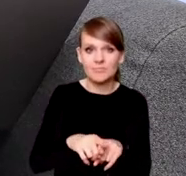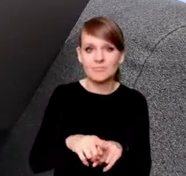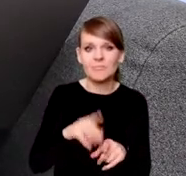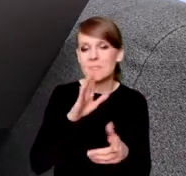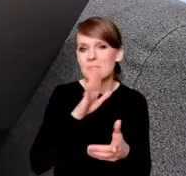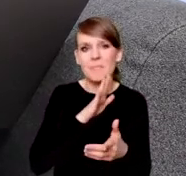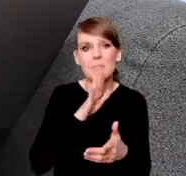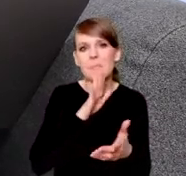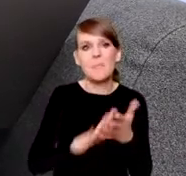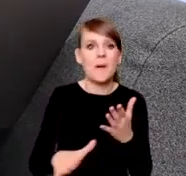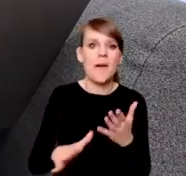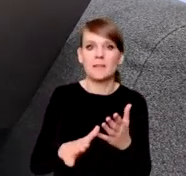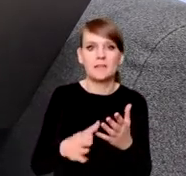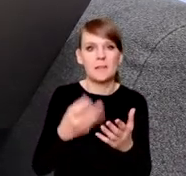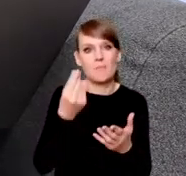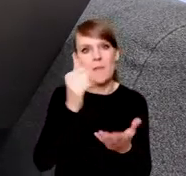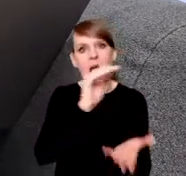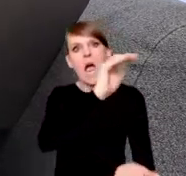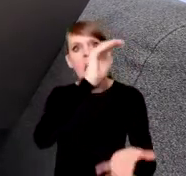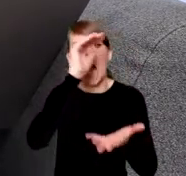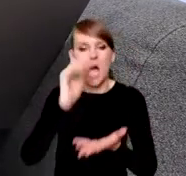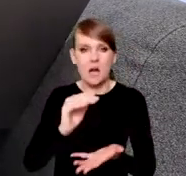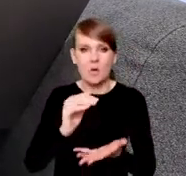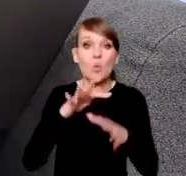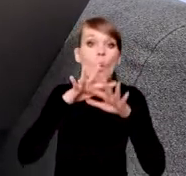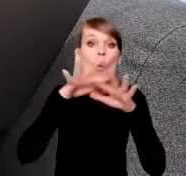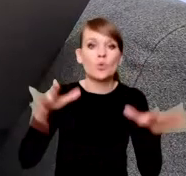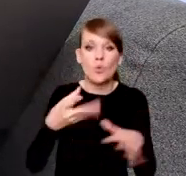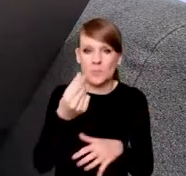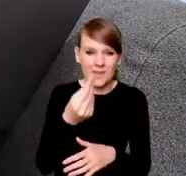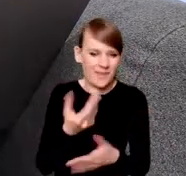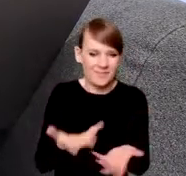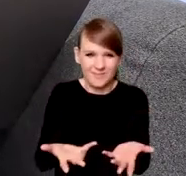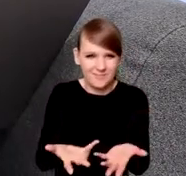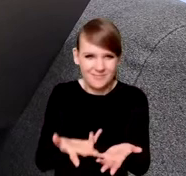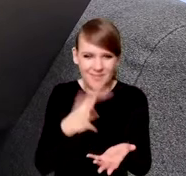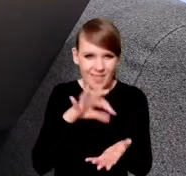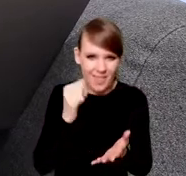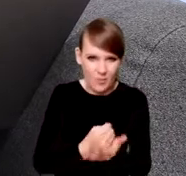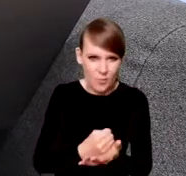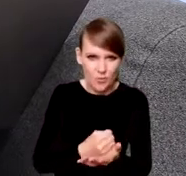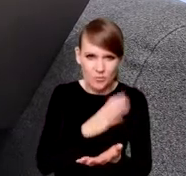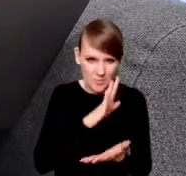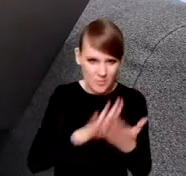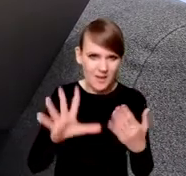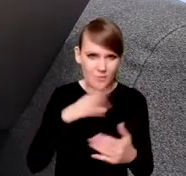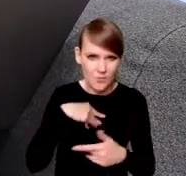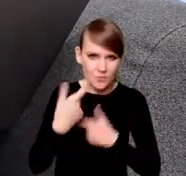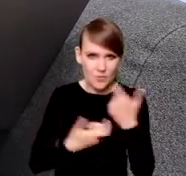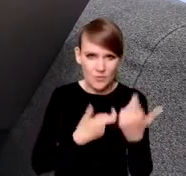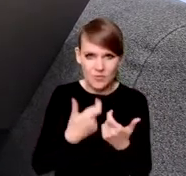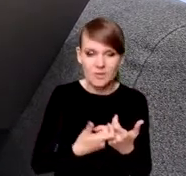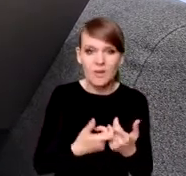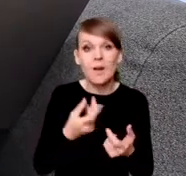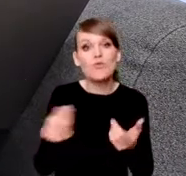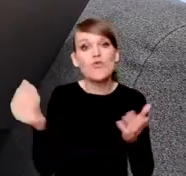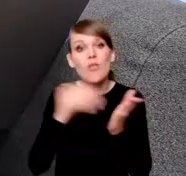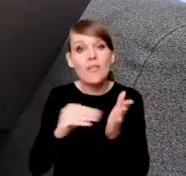funduszy finansowych. Znaczy bez wielkich pieniędzy, tak? Wielkich pieniędzy i bez dodatkowej